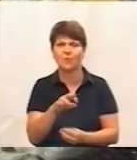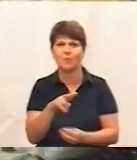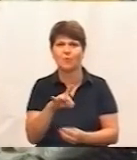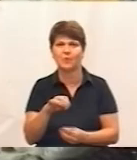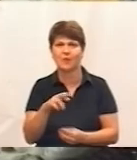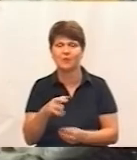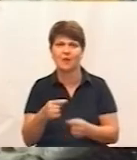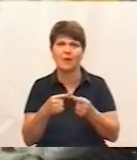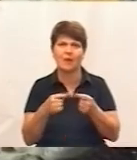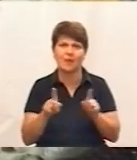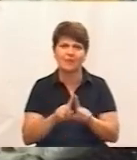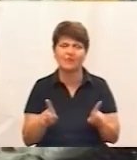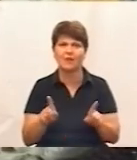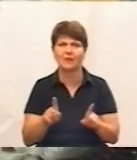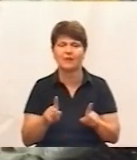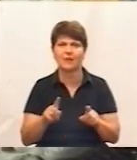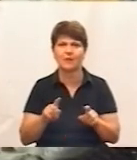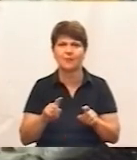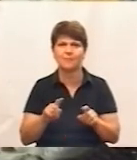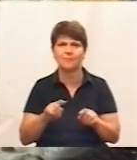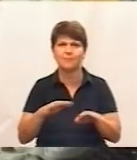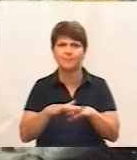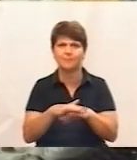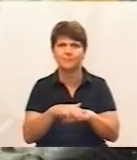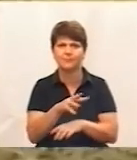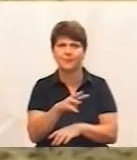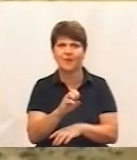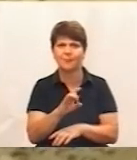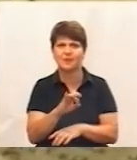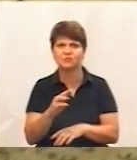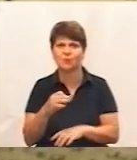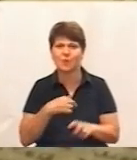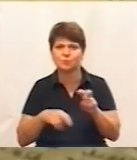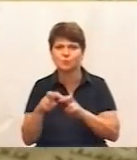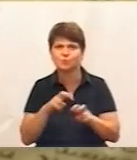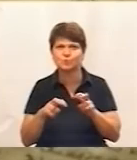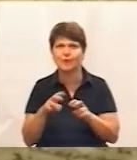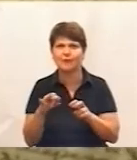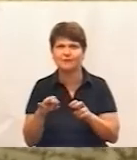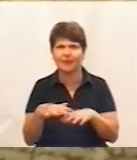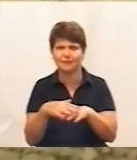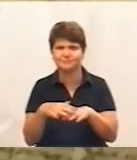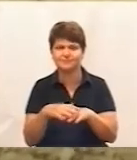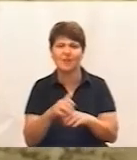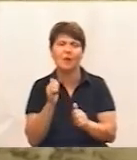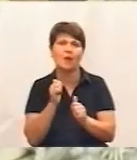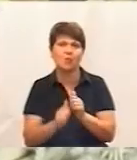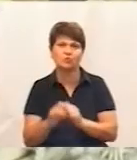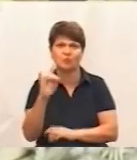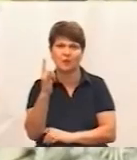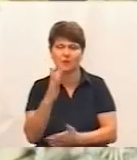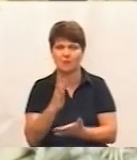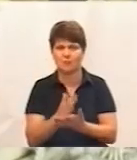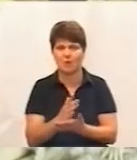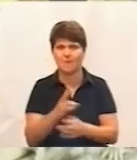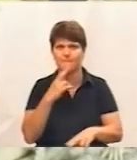антикварне мережевко, яке я вишукую на блошиних ринках. Кожна авторська іграшка має свій паспорт. Це